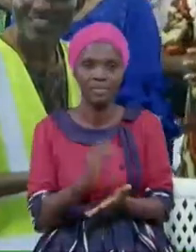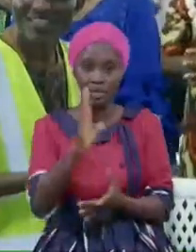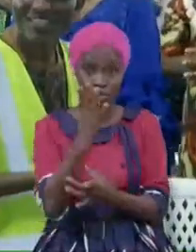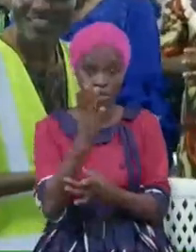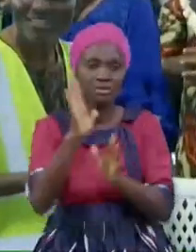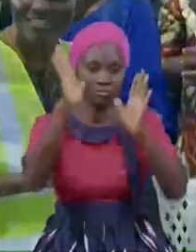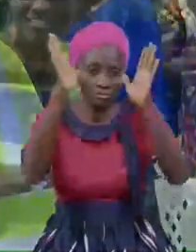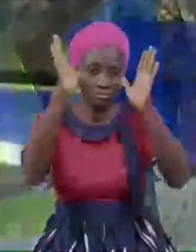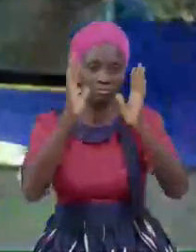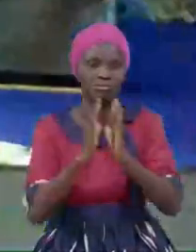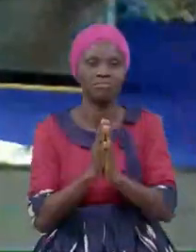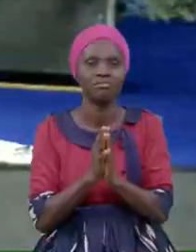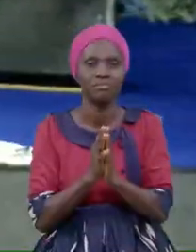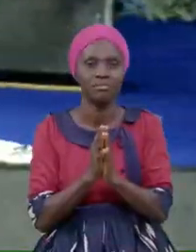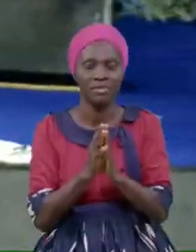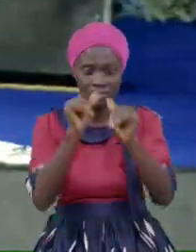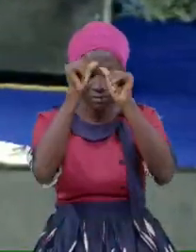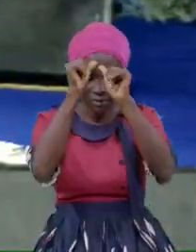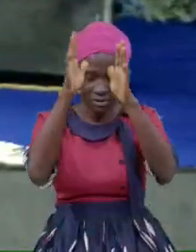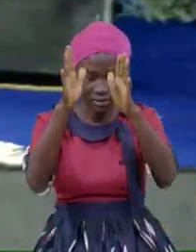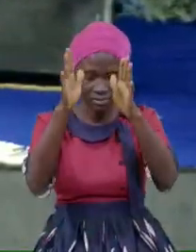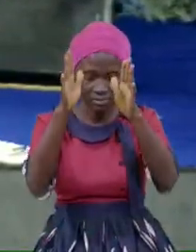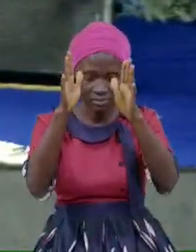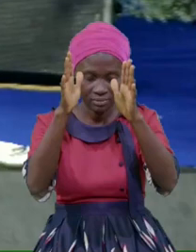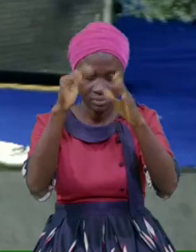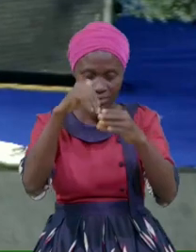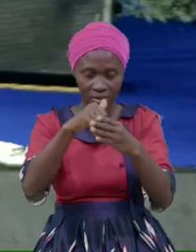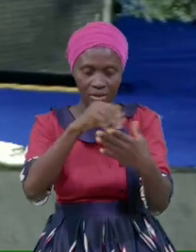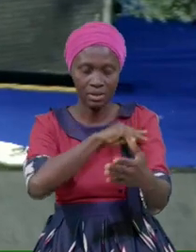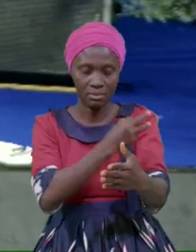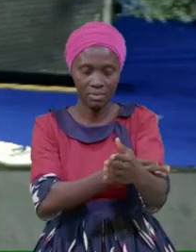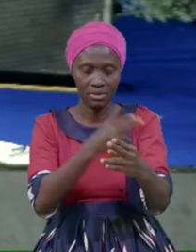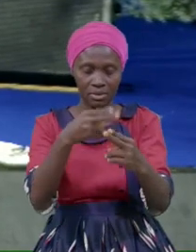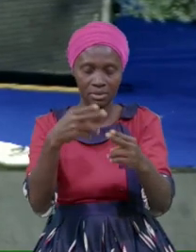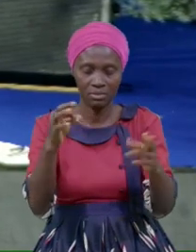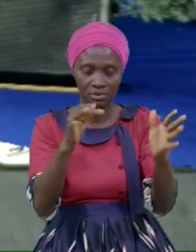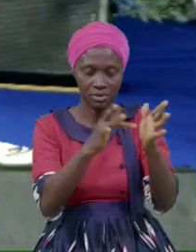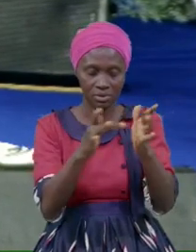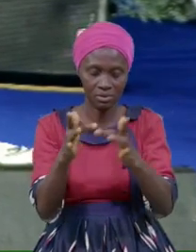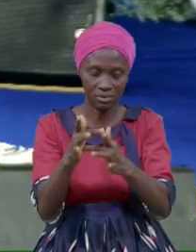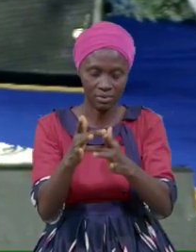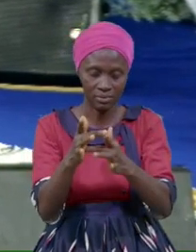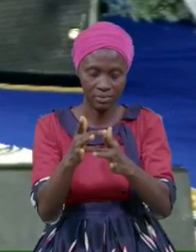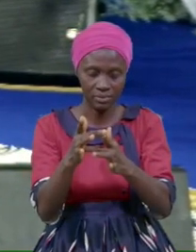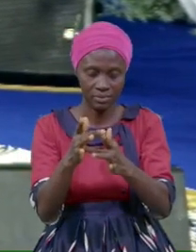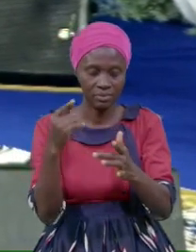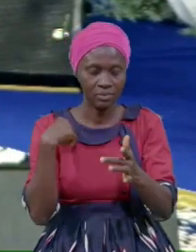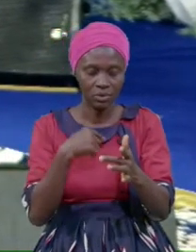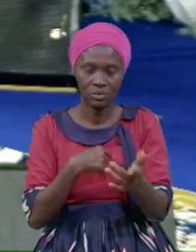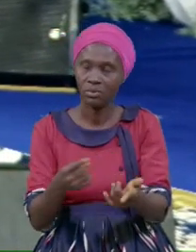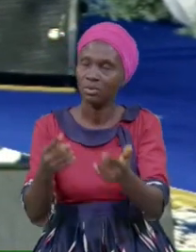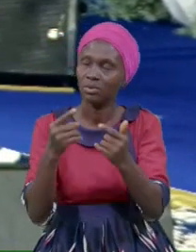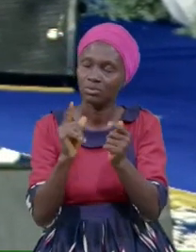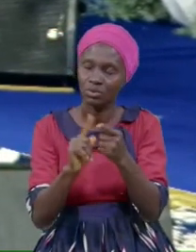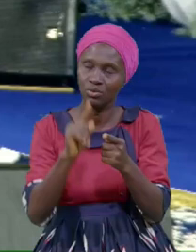Lève cette main, Père, au nom puissant de Jésus. Nous venons à toi